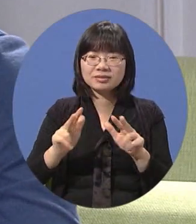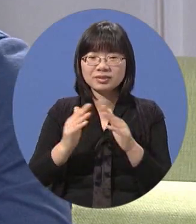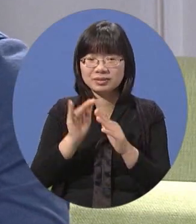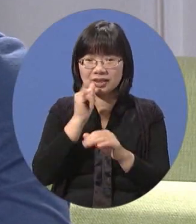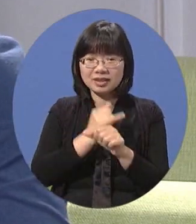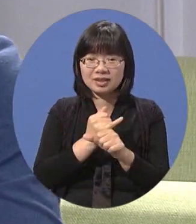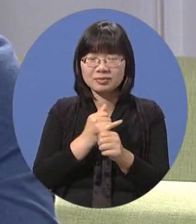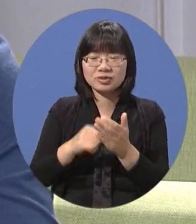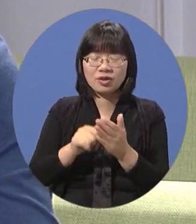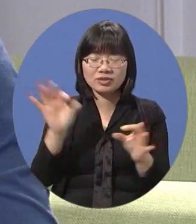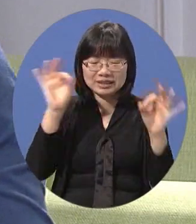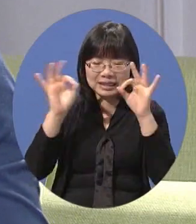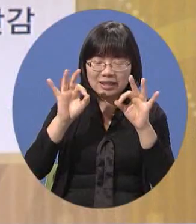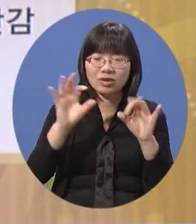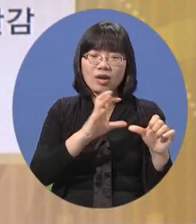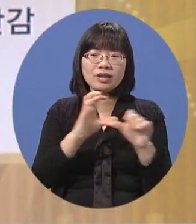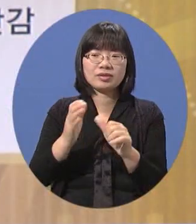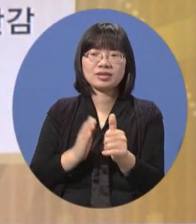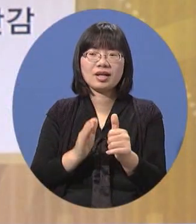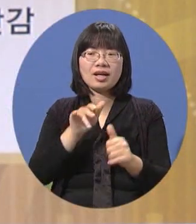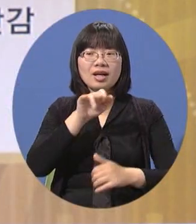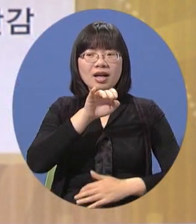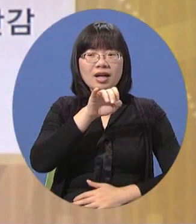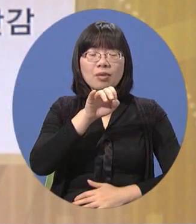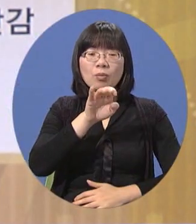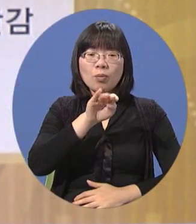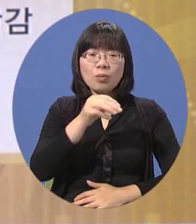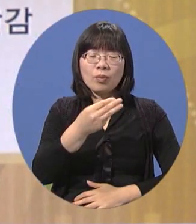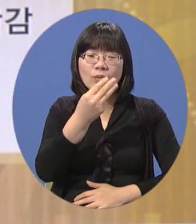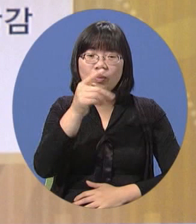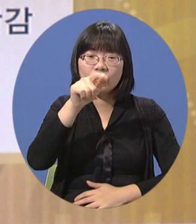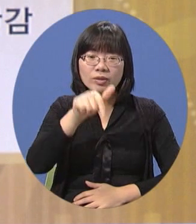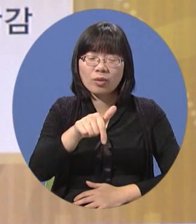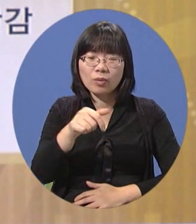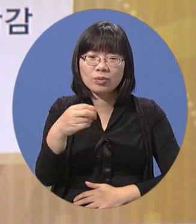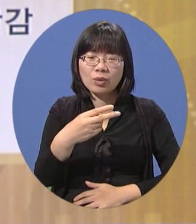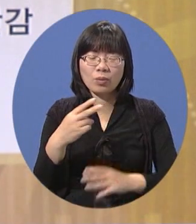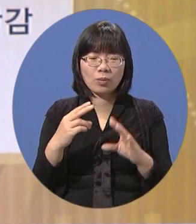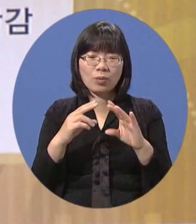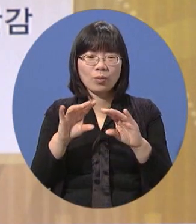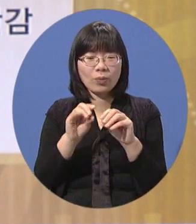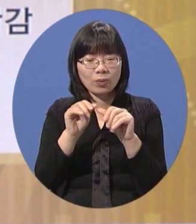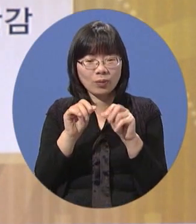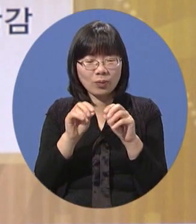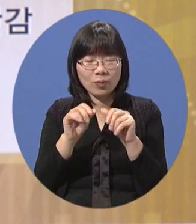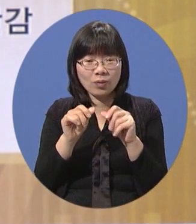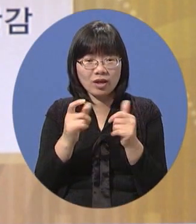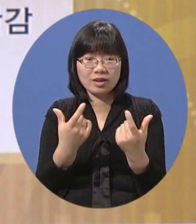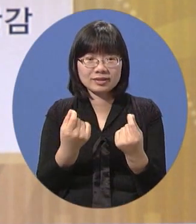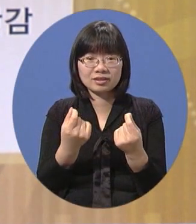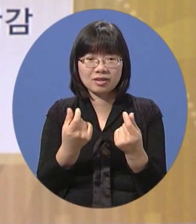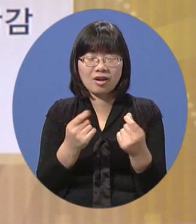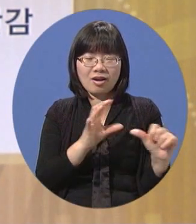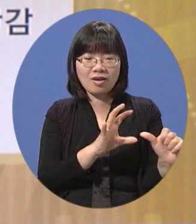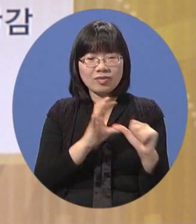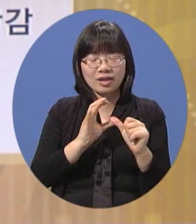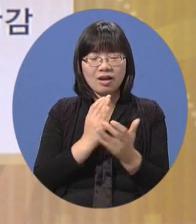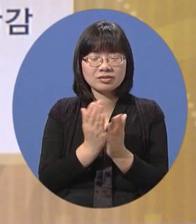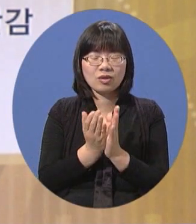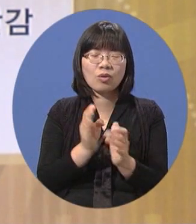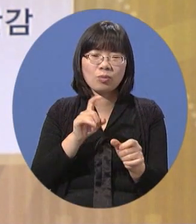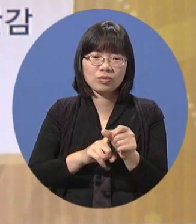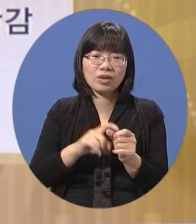찾아서 활용하세요. 네. 자, 우리 클레이도라고 있는 거 있죠. 왜 블록 차륵 같은 고무 차륵 그런 것들 가지고 여러